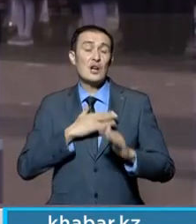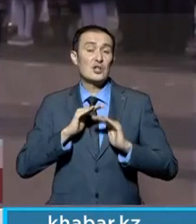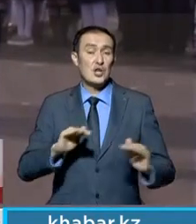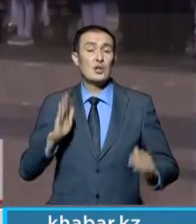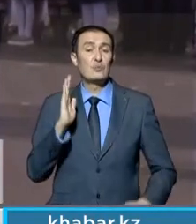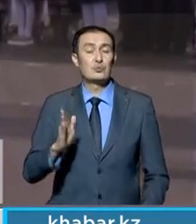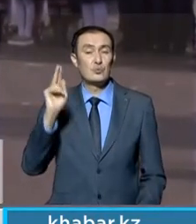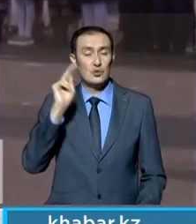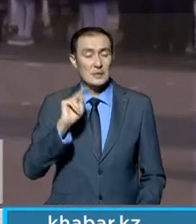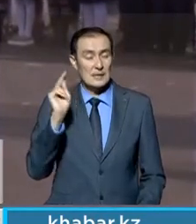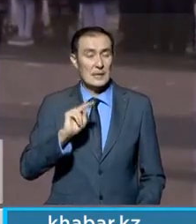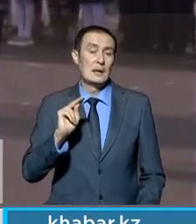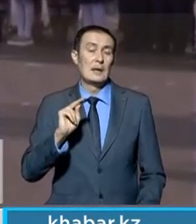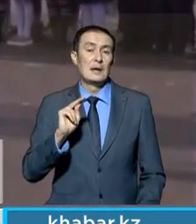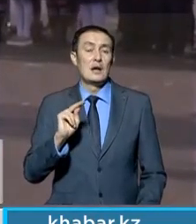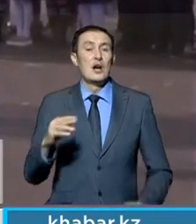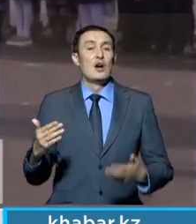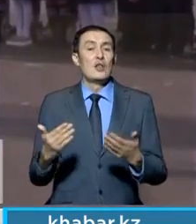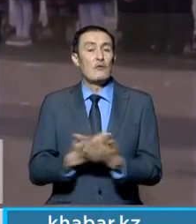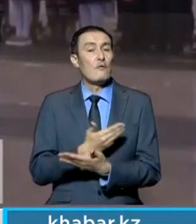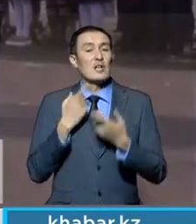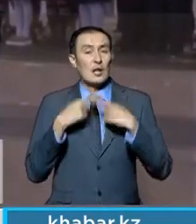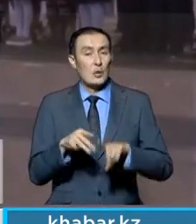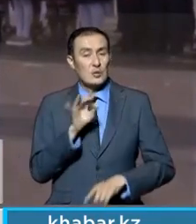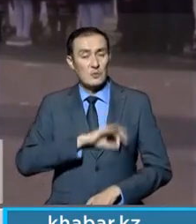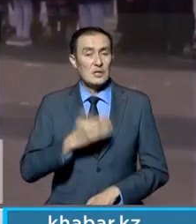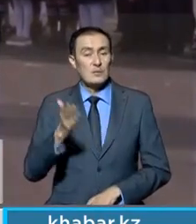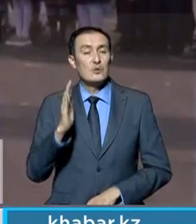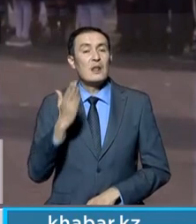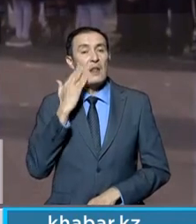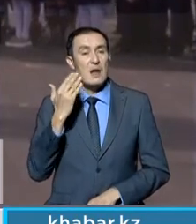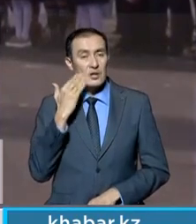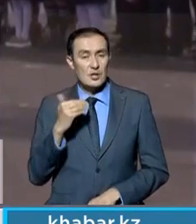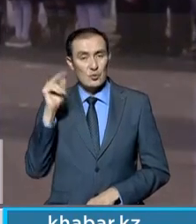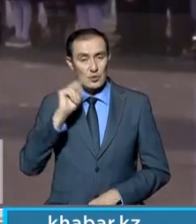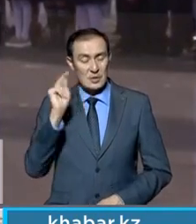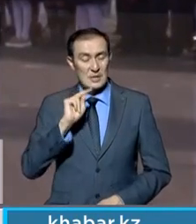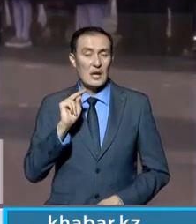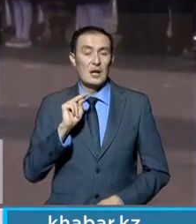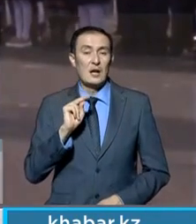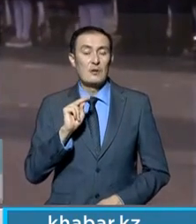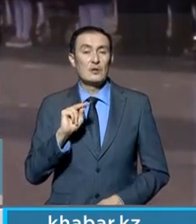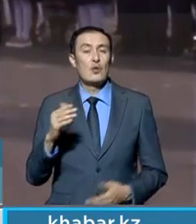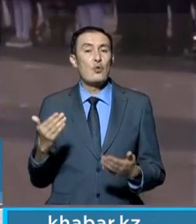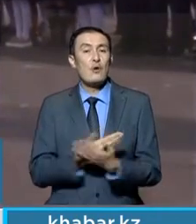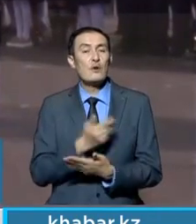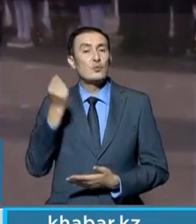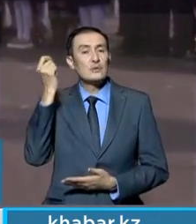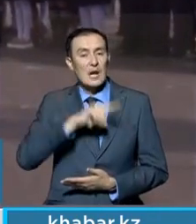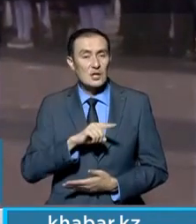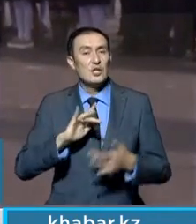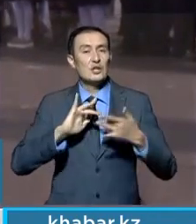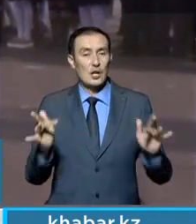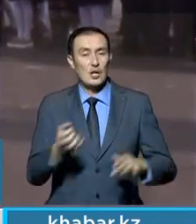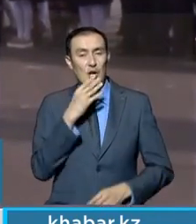учиться на новых технологиях, им будет легче обучаться, вот это чего-то знать. Интернет